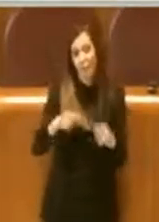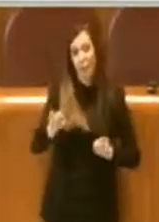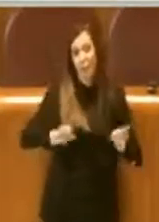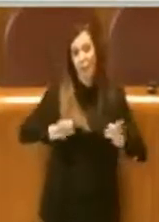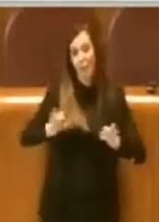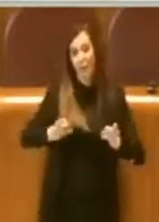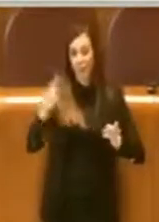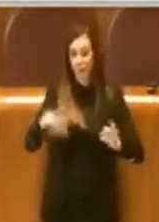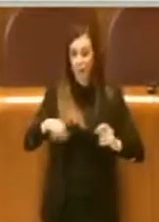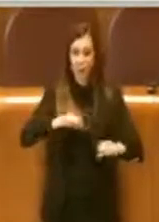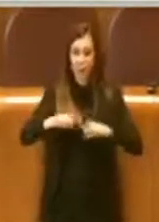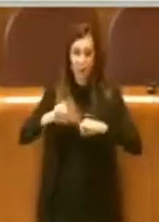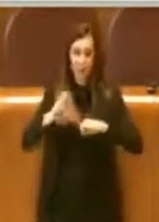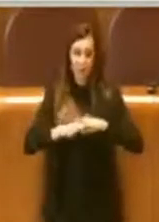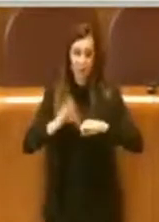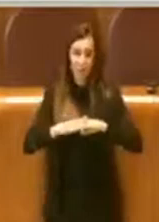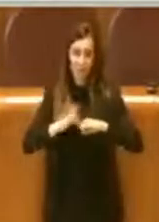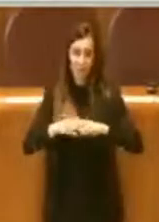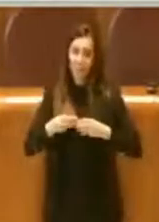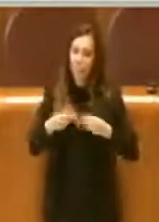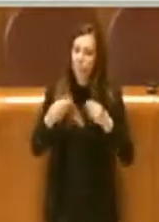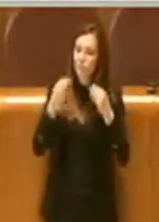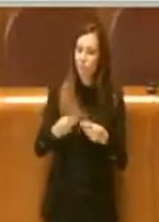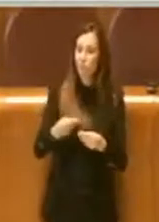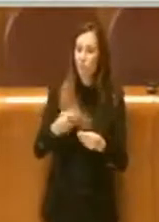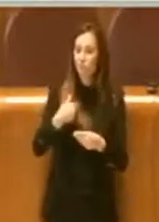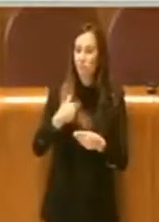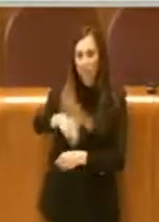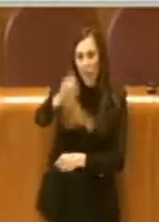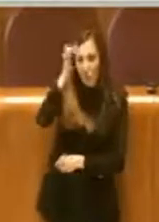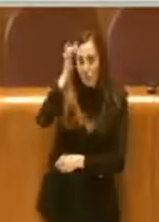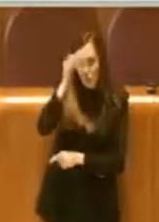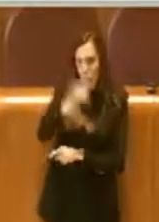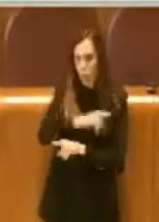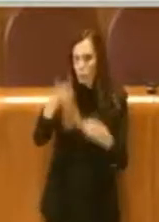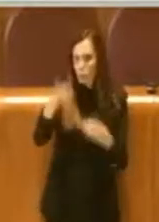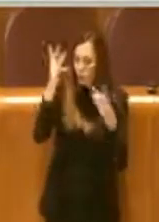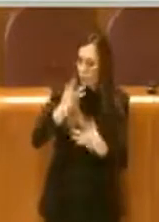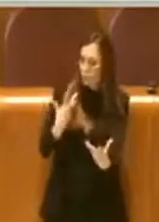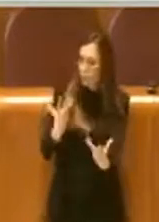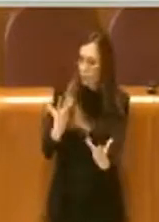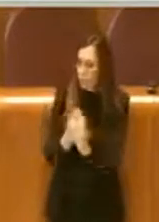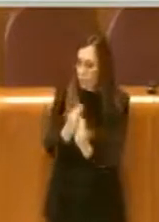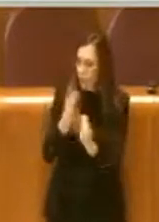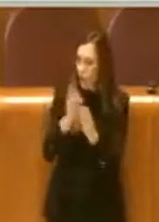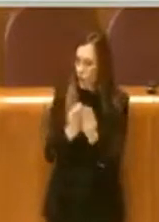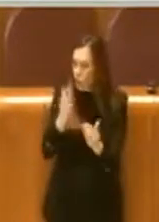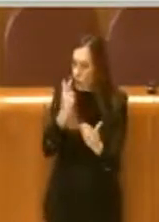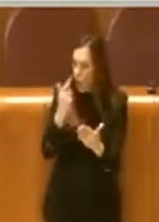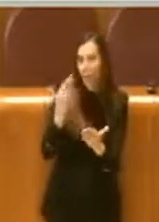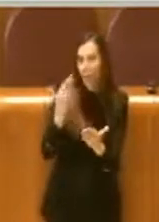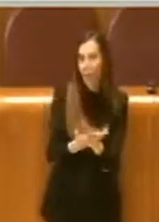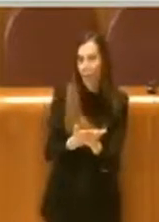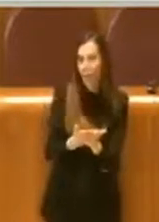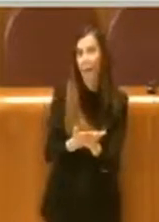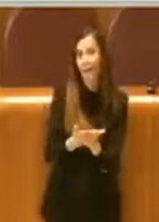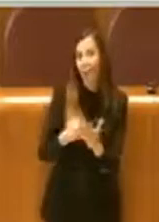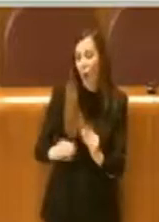questa amministrazione è qui per darvi voce, per ascoltarvi e per ragionare insieme sulle soluzioni possibili